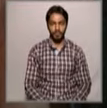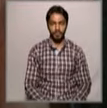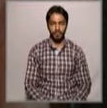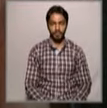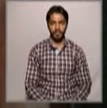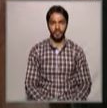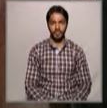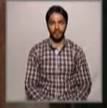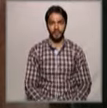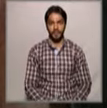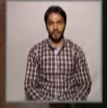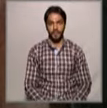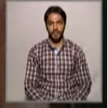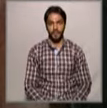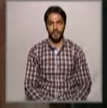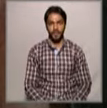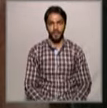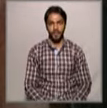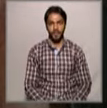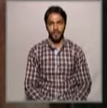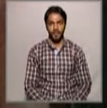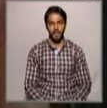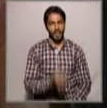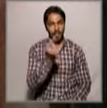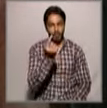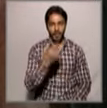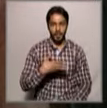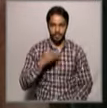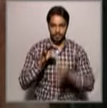تفضلي يا أم مالك. سمحت يا شيخ، أنا كنت عايز أسأل على حاجة.